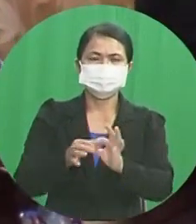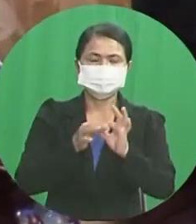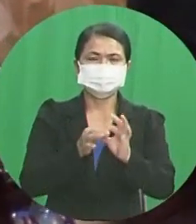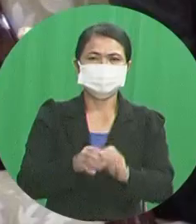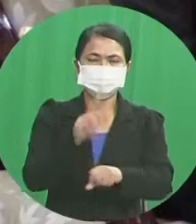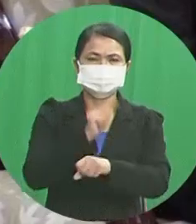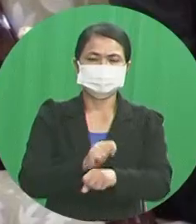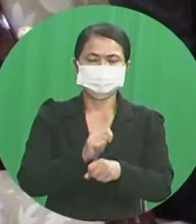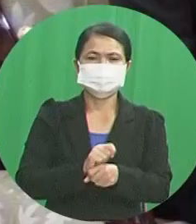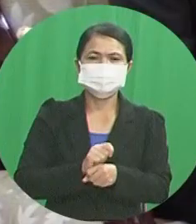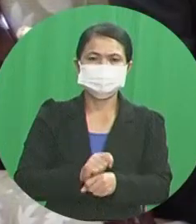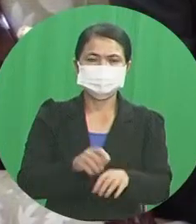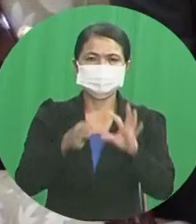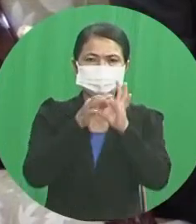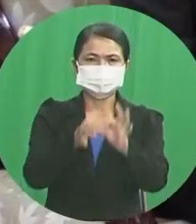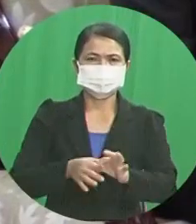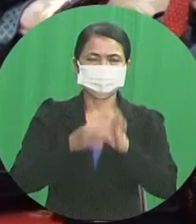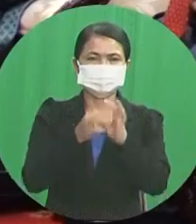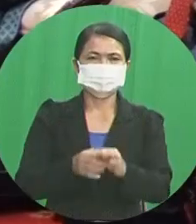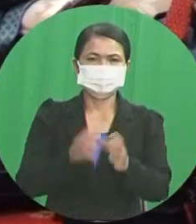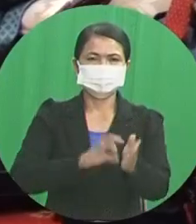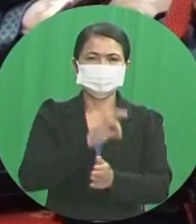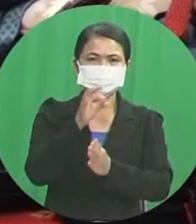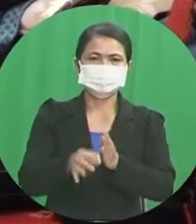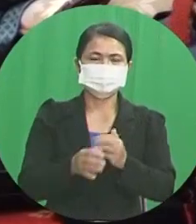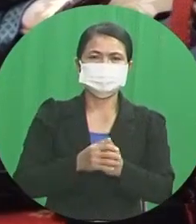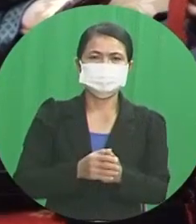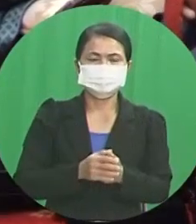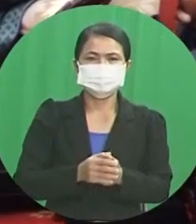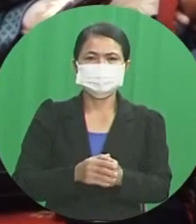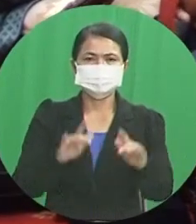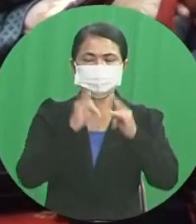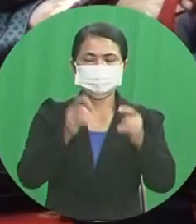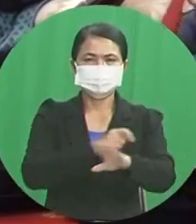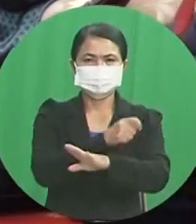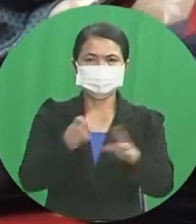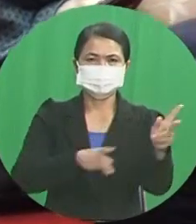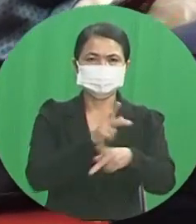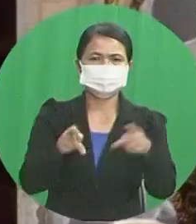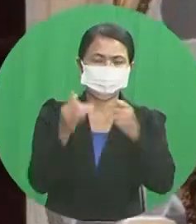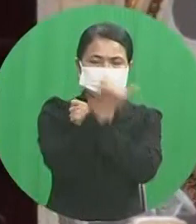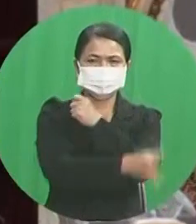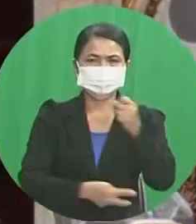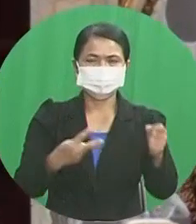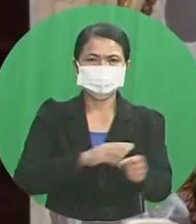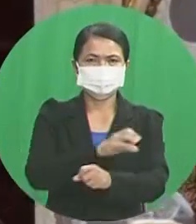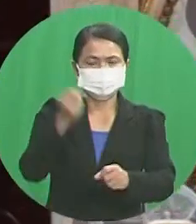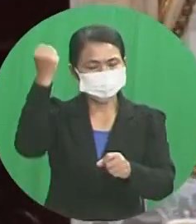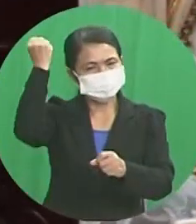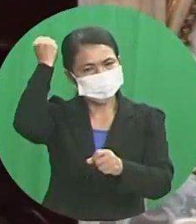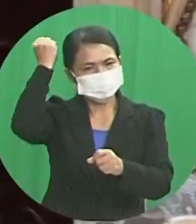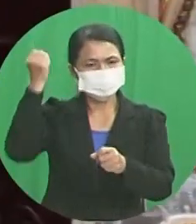ពៃណីនិងកិច្ចសហប្រតិបត្តិការលើគ្រប់វិស័យរវាងបរដ្ឋនិងប្រជាជននៃប្រទេសទាំងពីរកម្ពុជាឡា